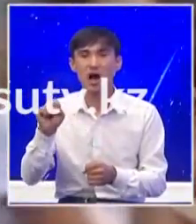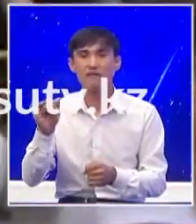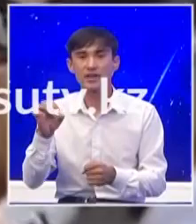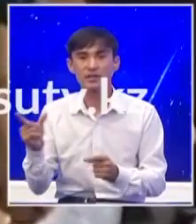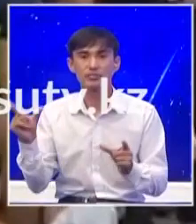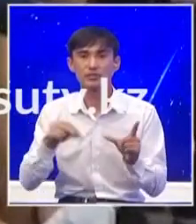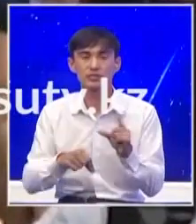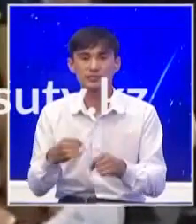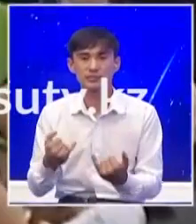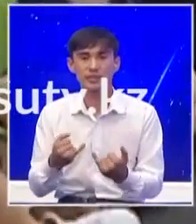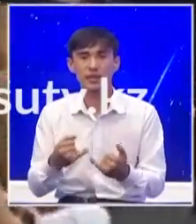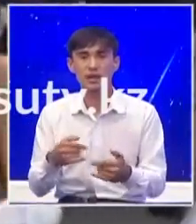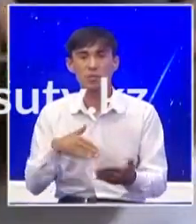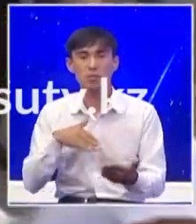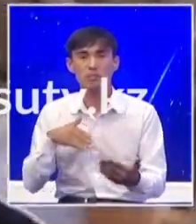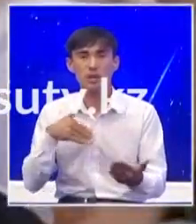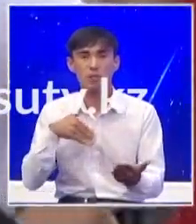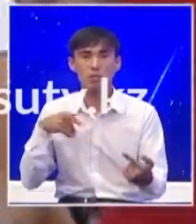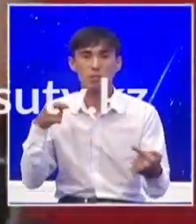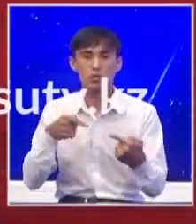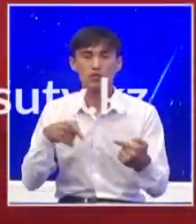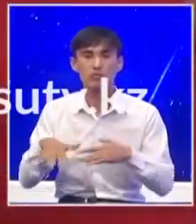приема наталкиваются на протест местного населения.